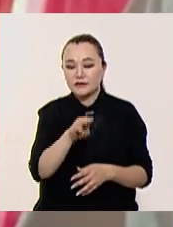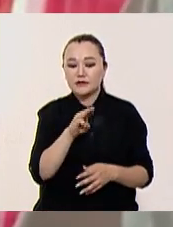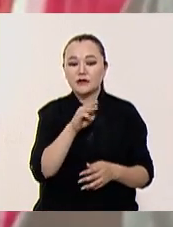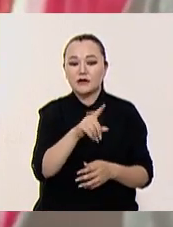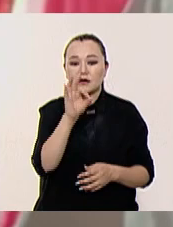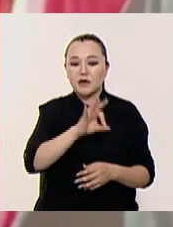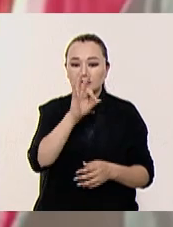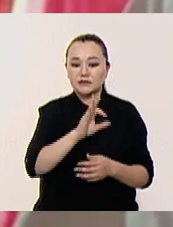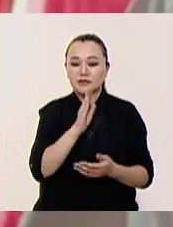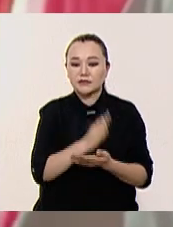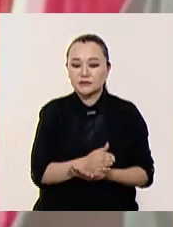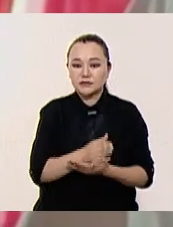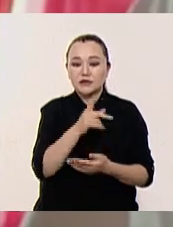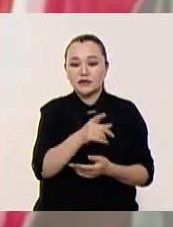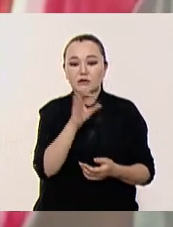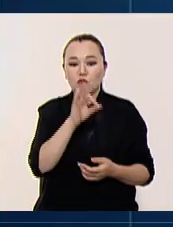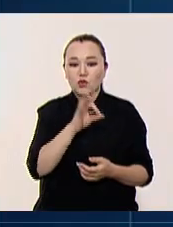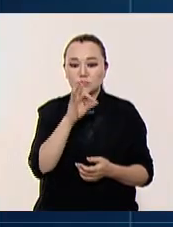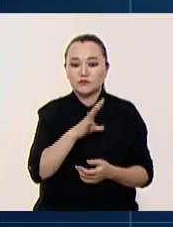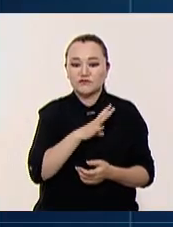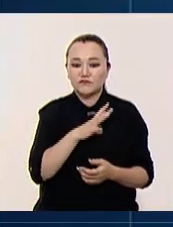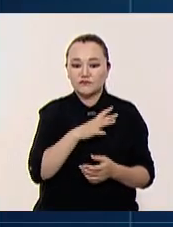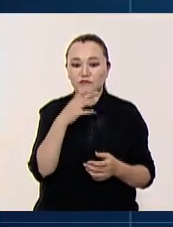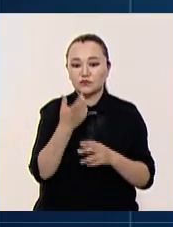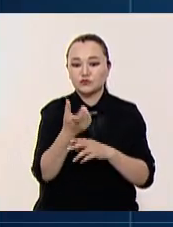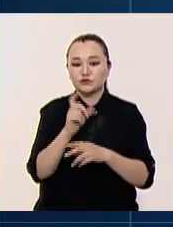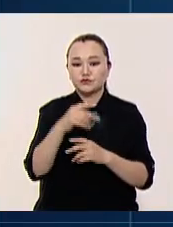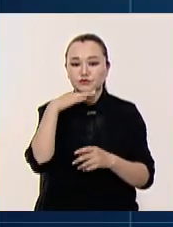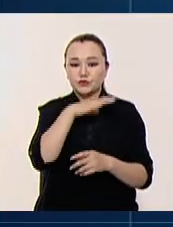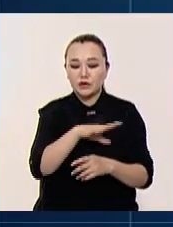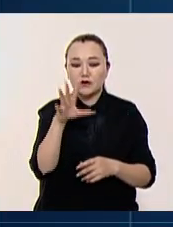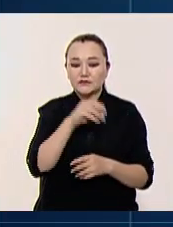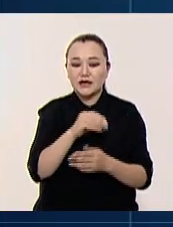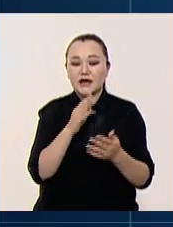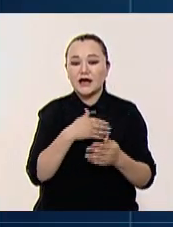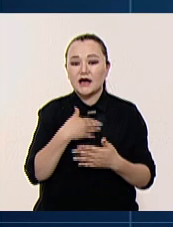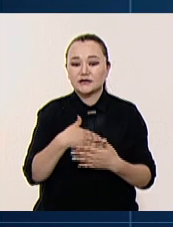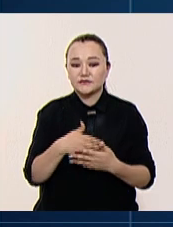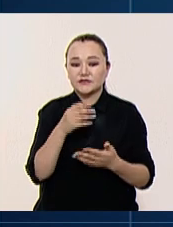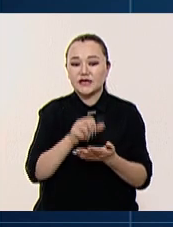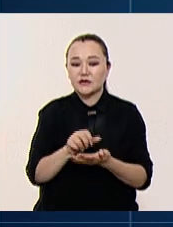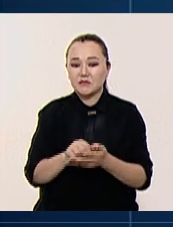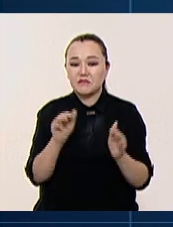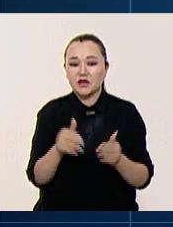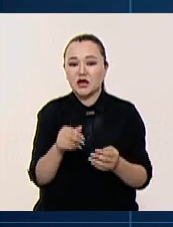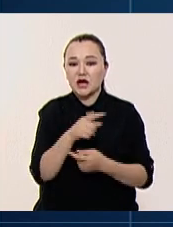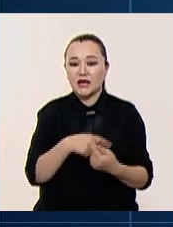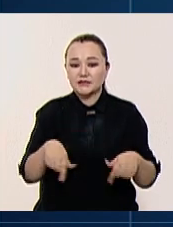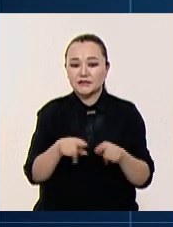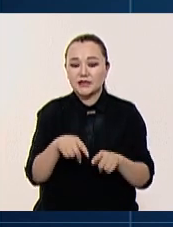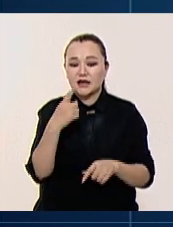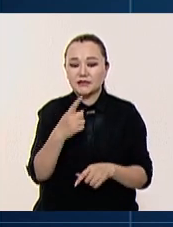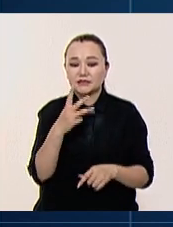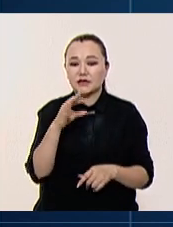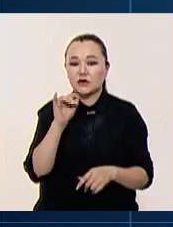и бывают проценты просто заоблачные. Активы организаций, которые занимаются микрофинансовой деятельностью, в стране превышают 1